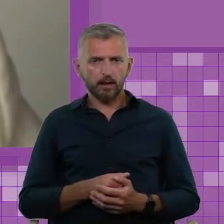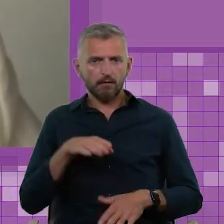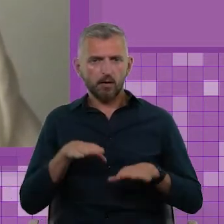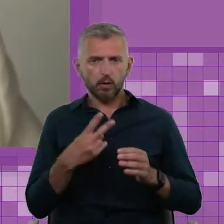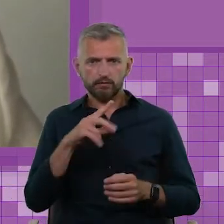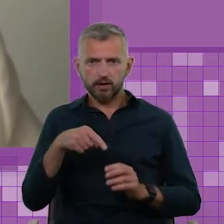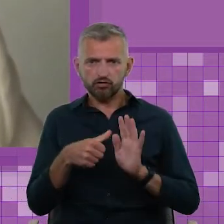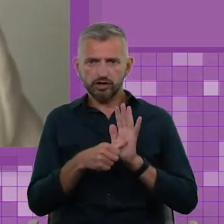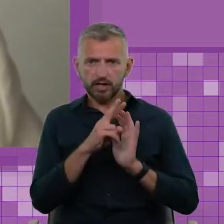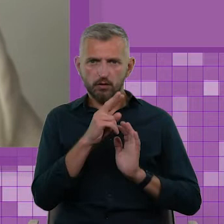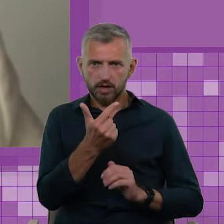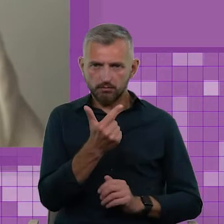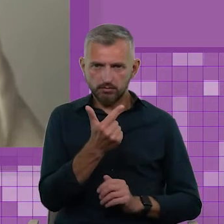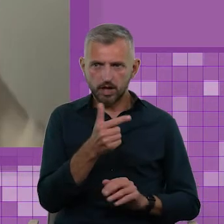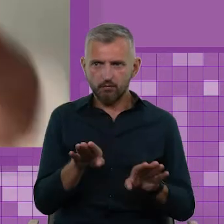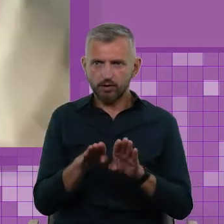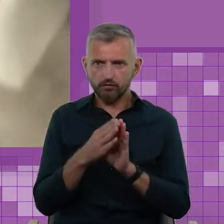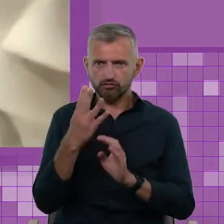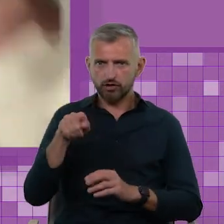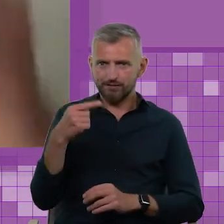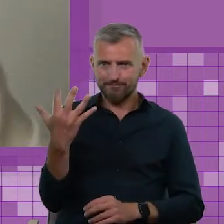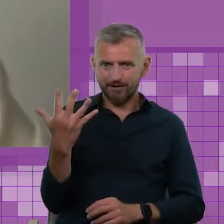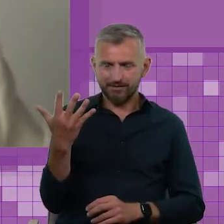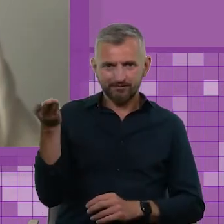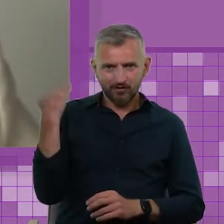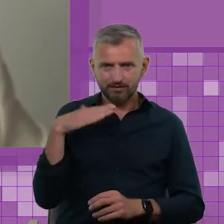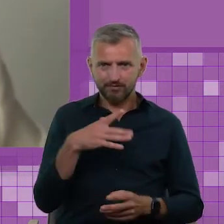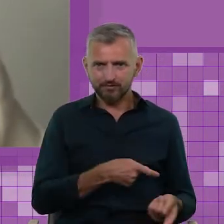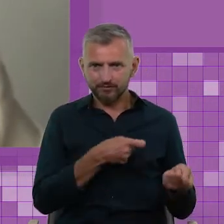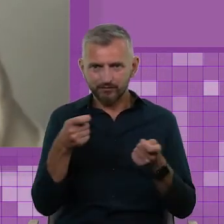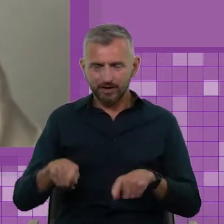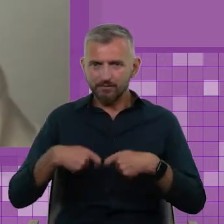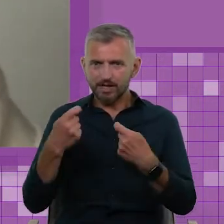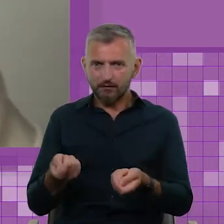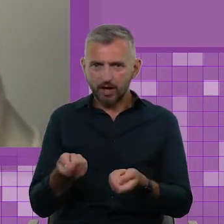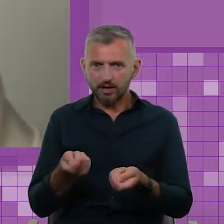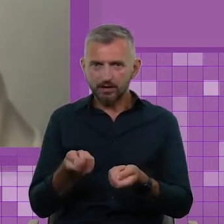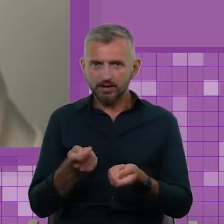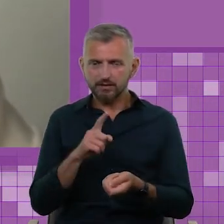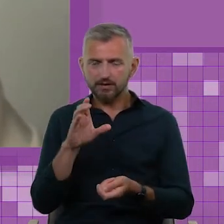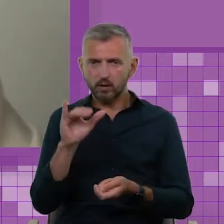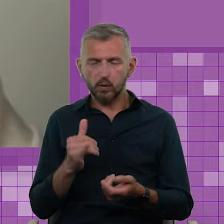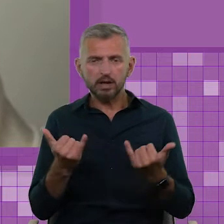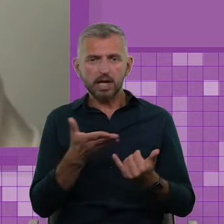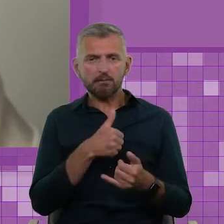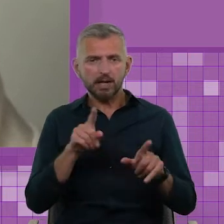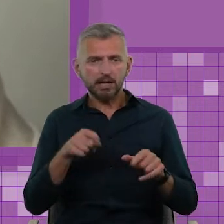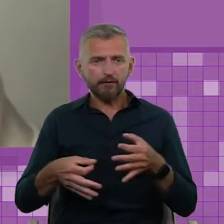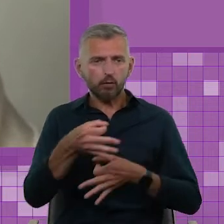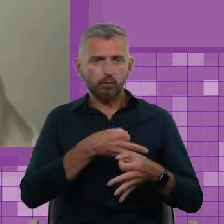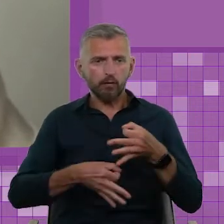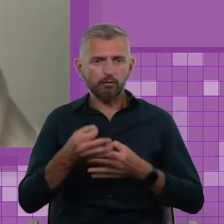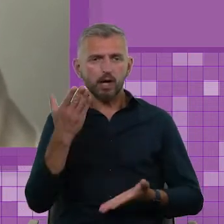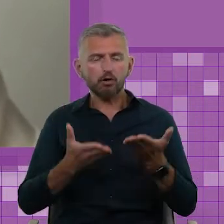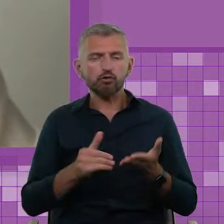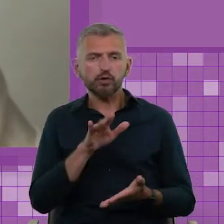2,6 кг одна, в порівнянні з 4,5, які до того ми возили і передавали в ЗСУ. Зараз ми навіть обговорюємо історію, якщо